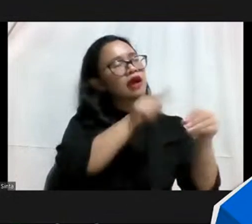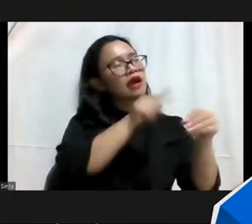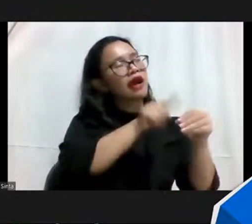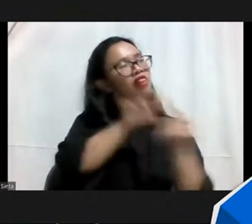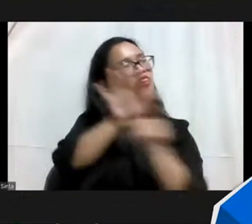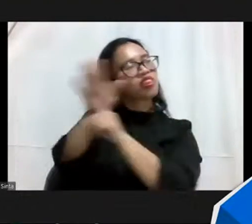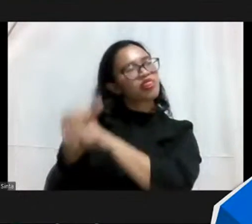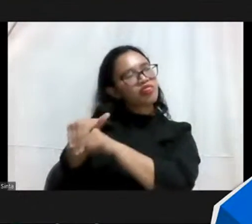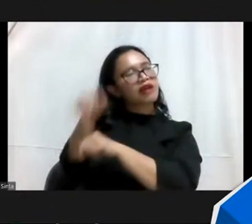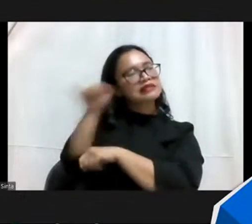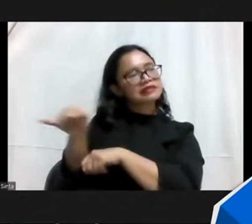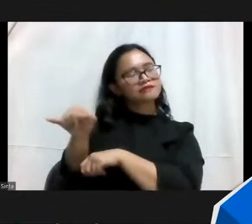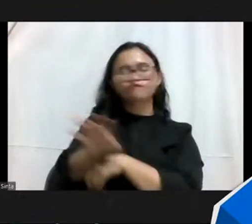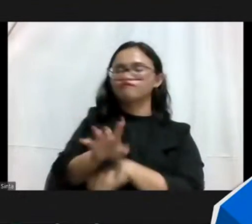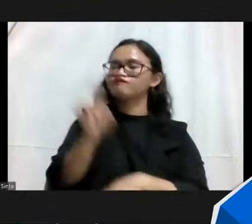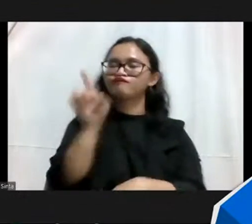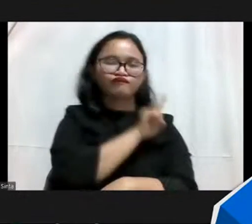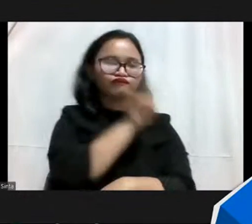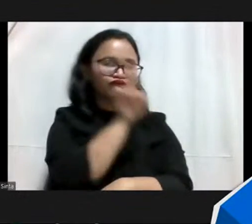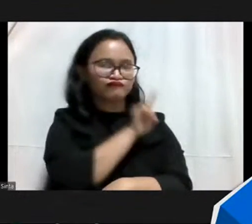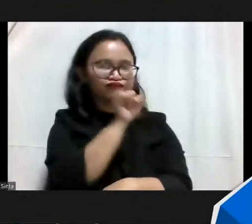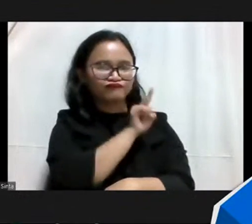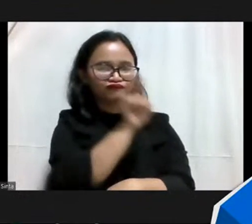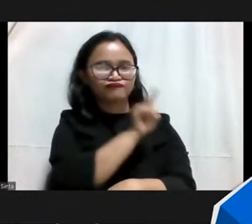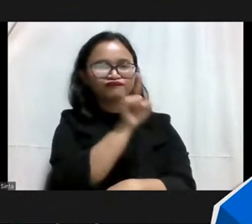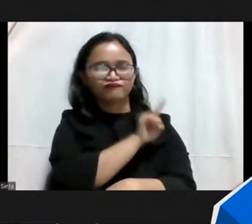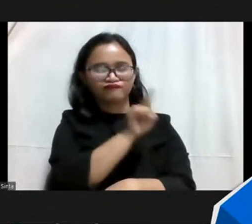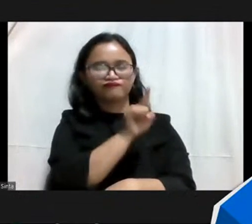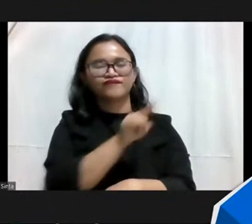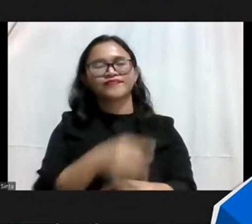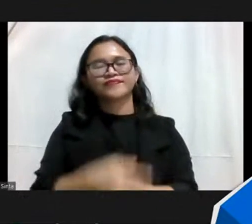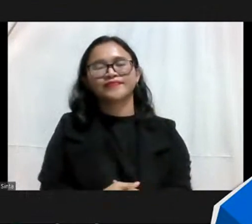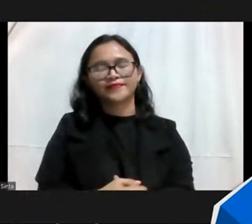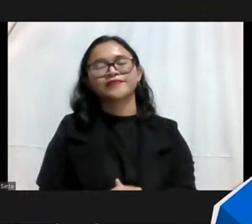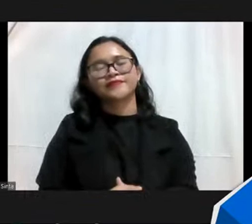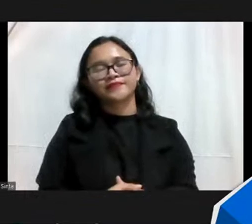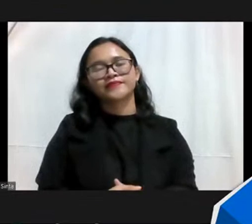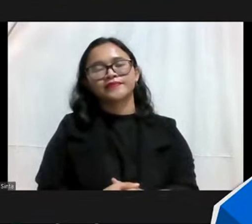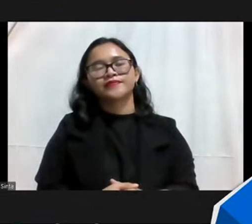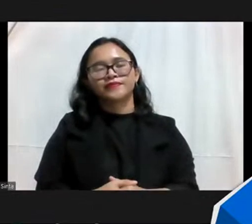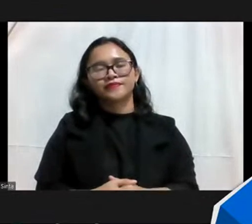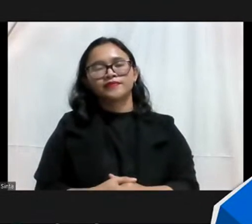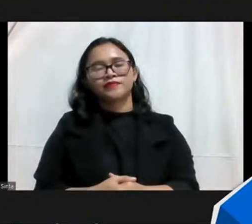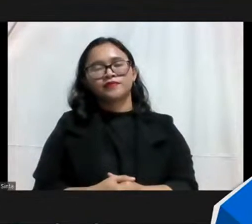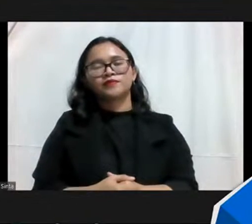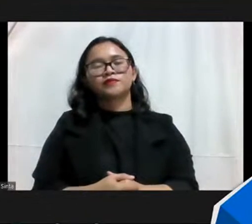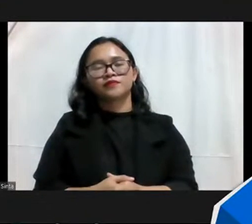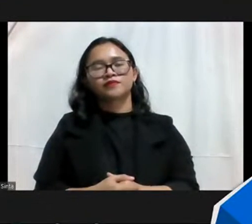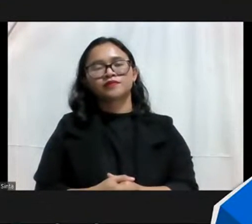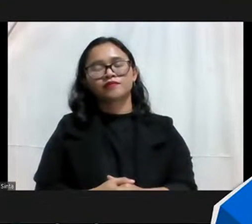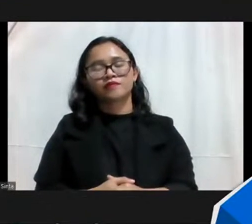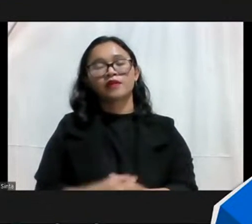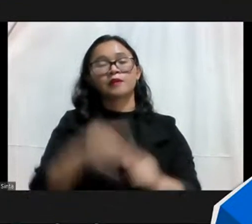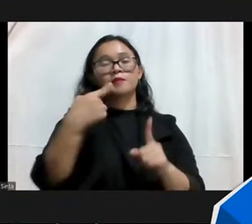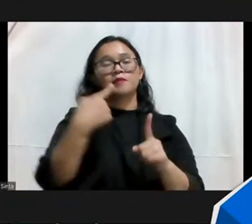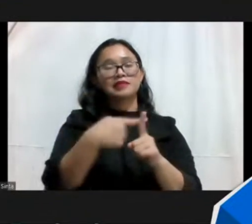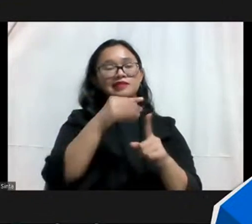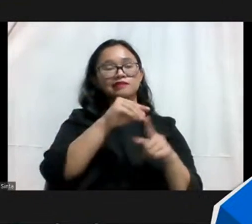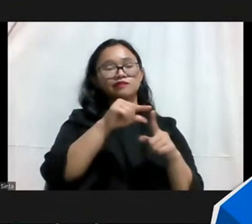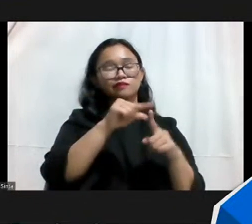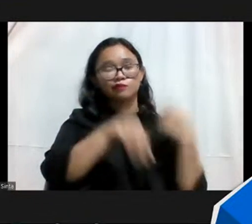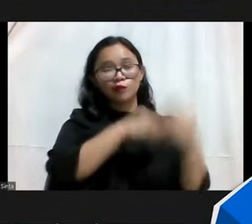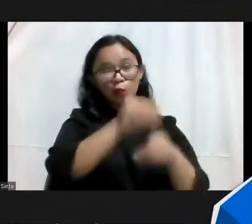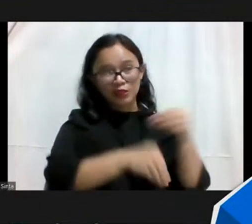terhadap eh si eh Human Rights Defender tersebut dan harus dan perusahaan-perusahaan juga harus diminta